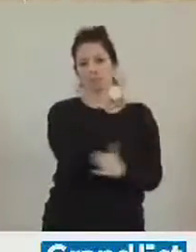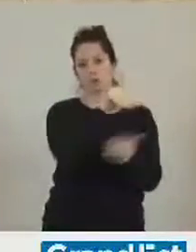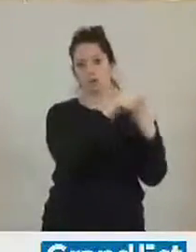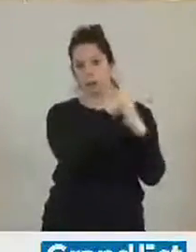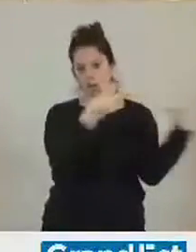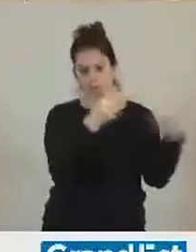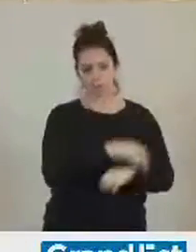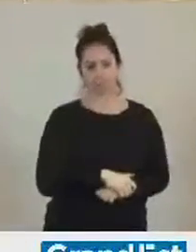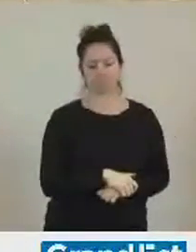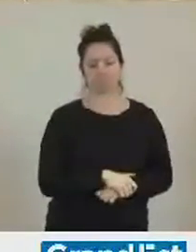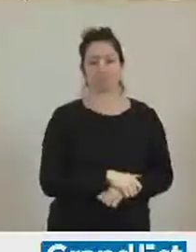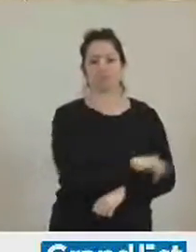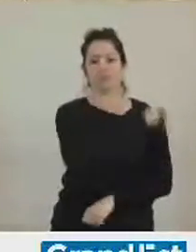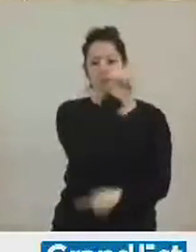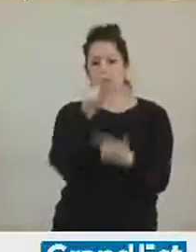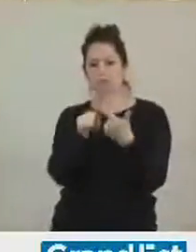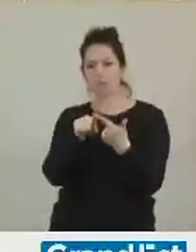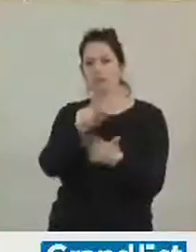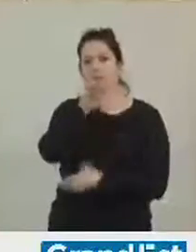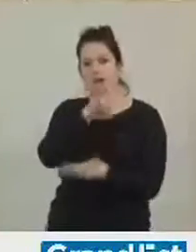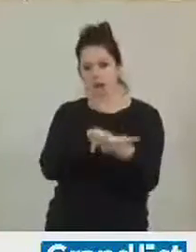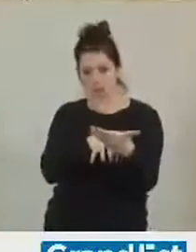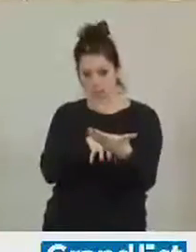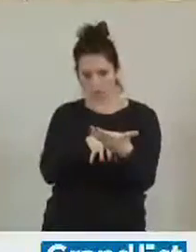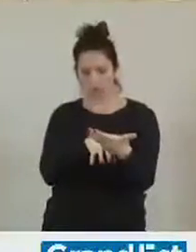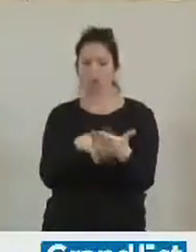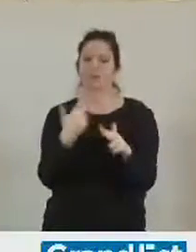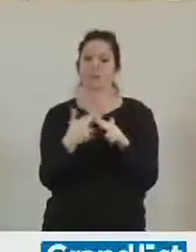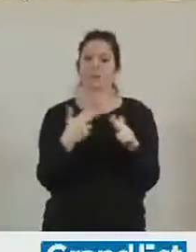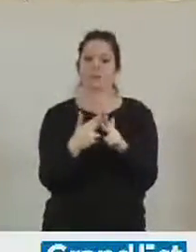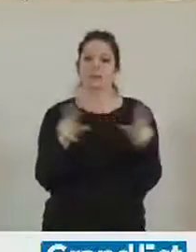Le deuxième rapport concerne jeunes talents.